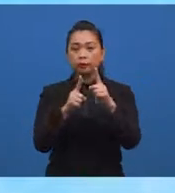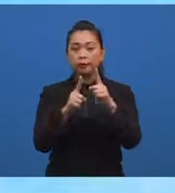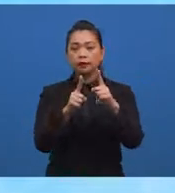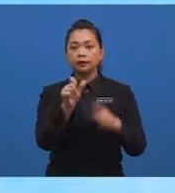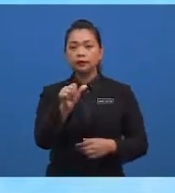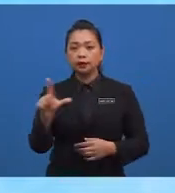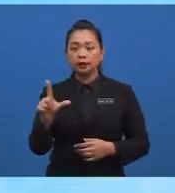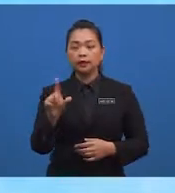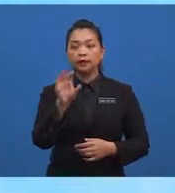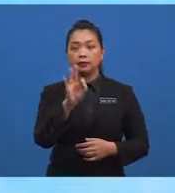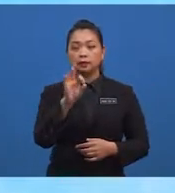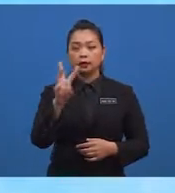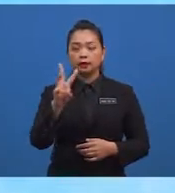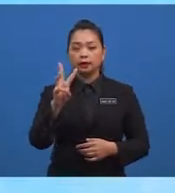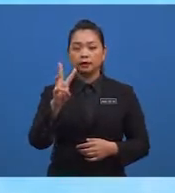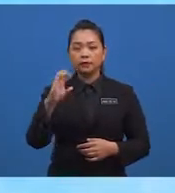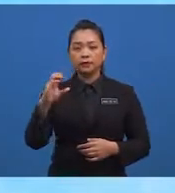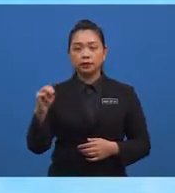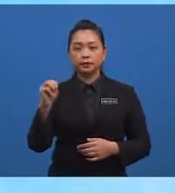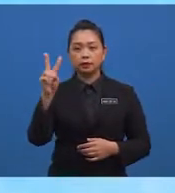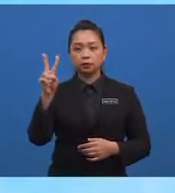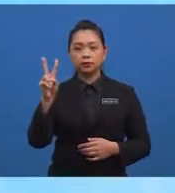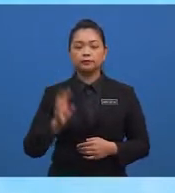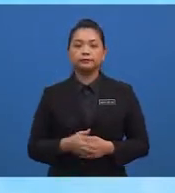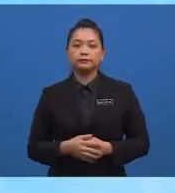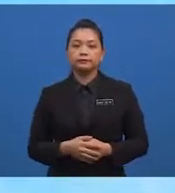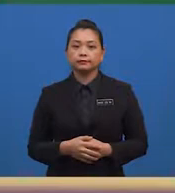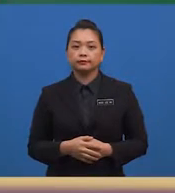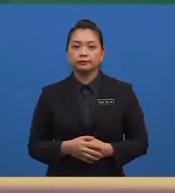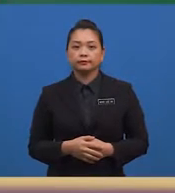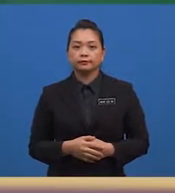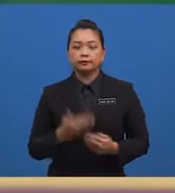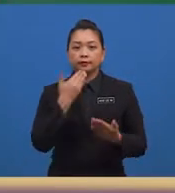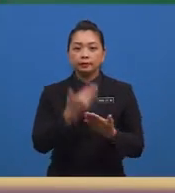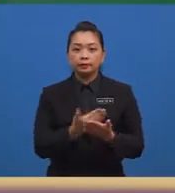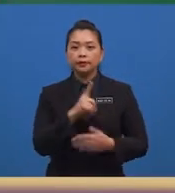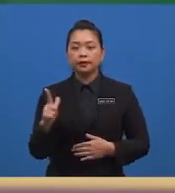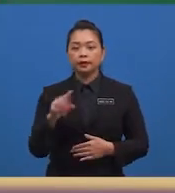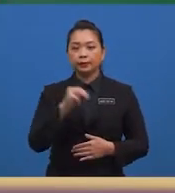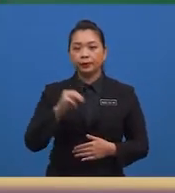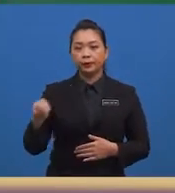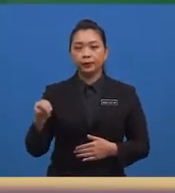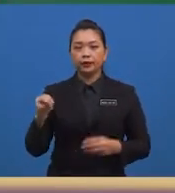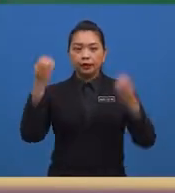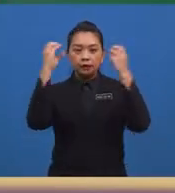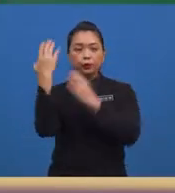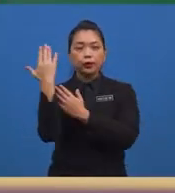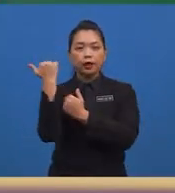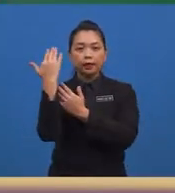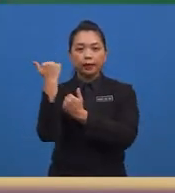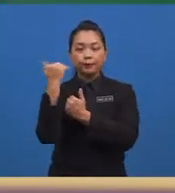ialah 96 cm persegi. Baiklah murid-murid, cikgu